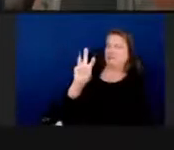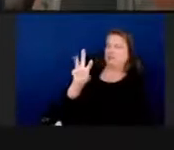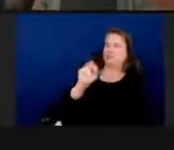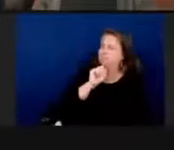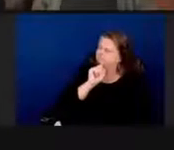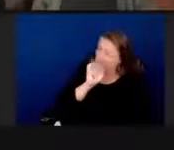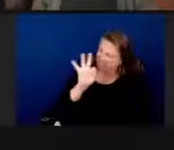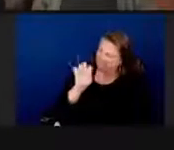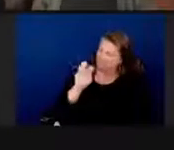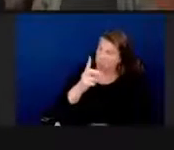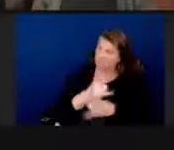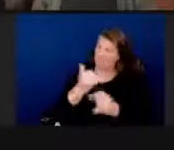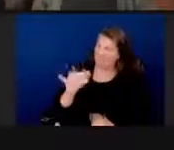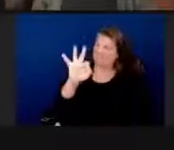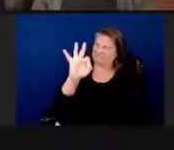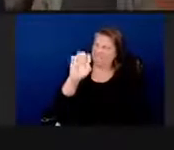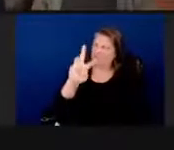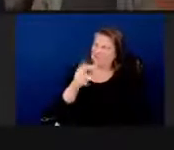kufikia malengo yetu.